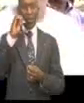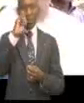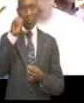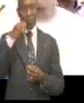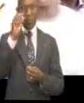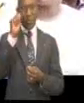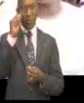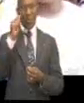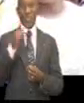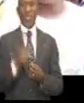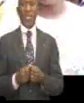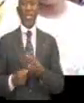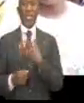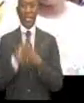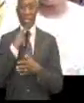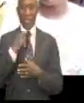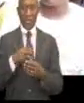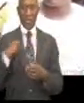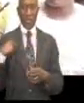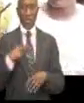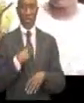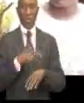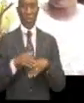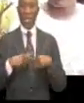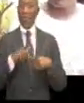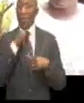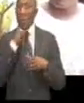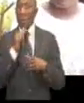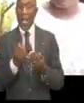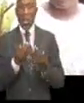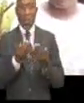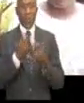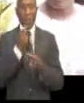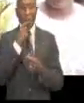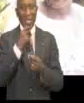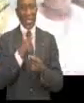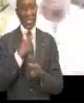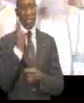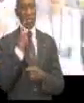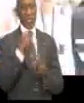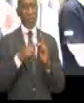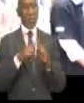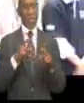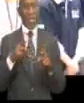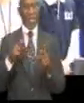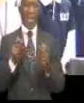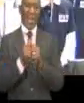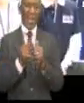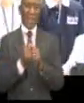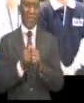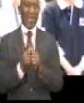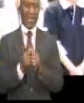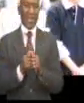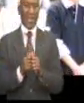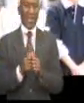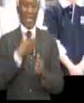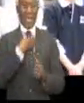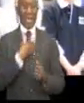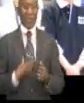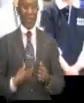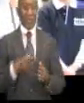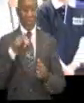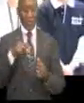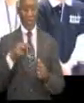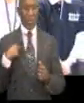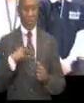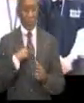Malgré la crise, il faut que tu me partages. Alors, Léo, il m'a cadeau. C'est vrai qu'il n'a pas de Roissy Mining, mais il